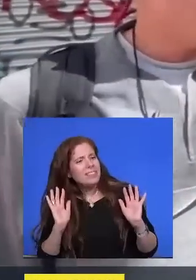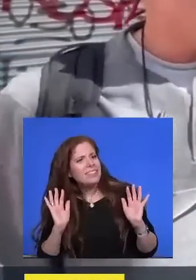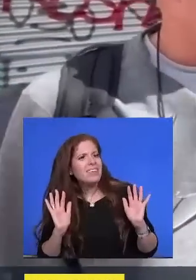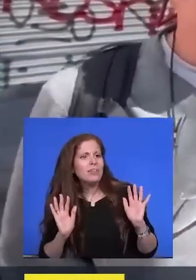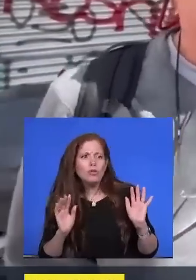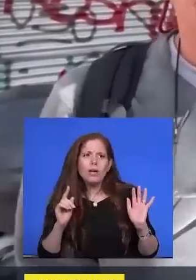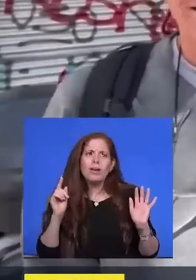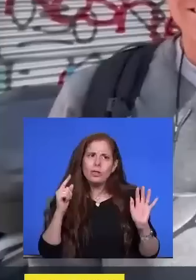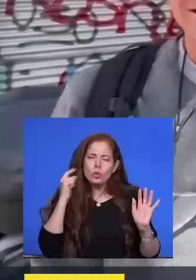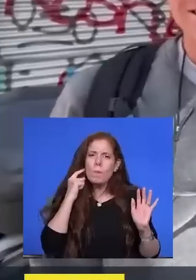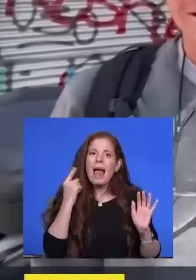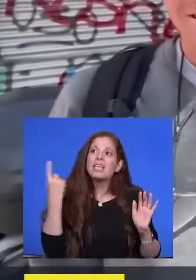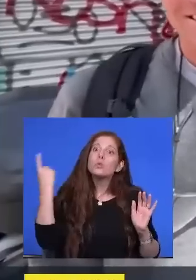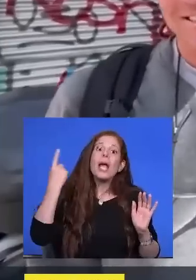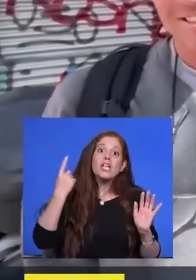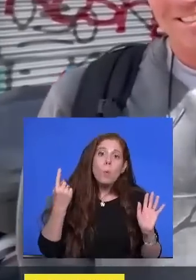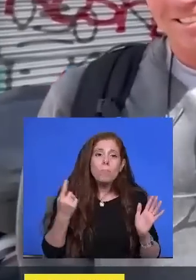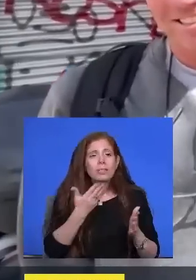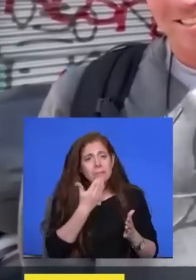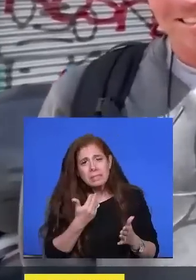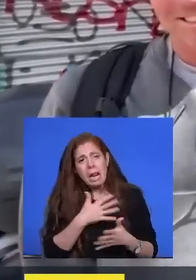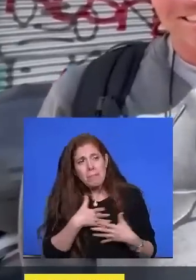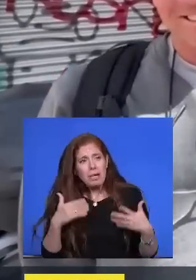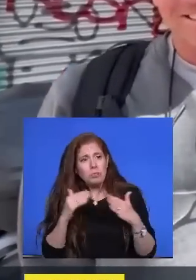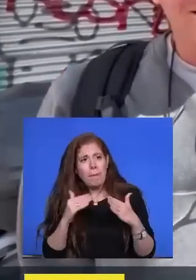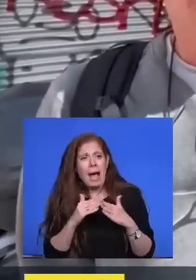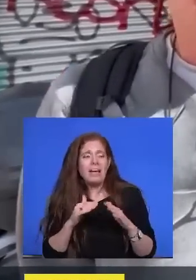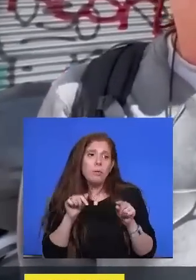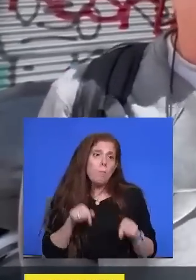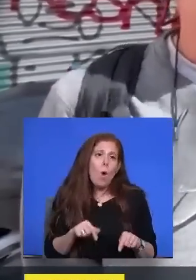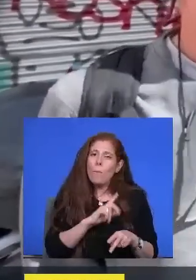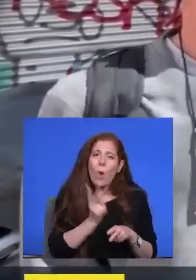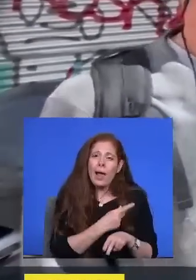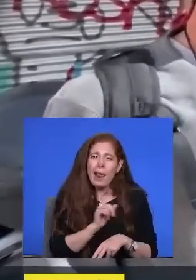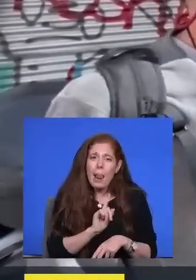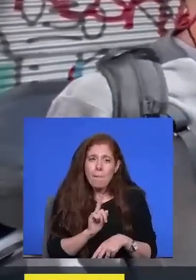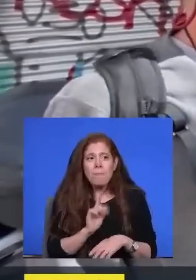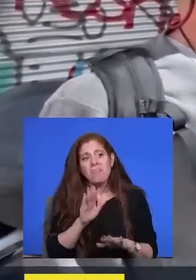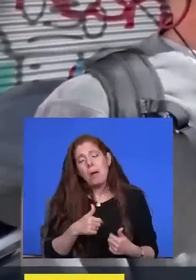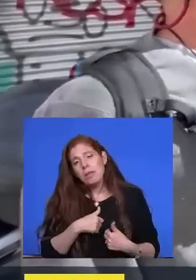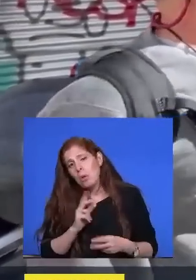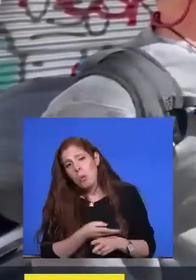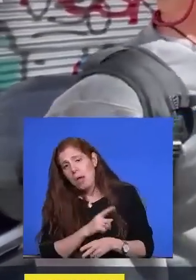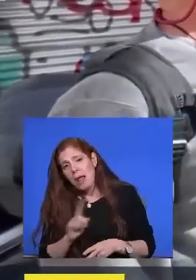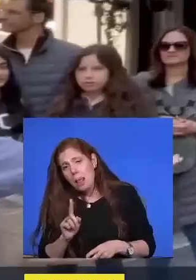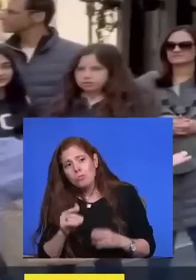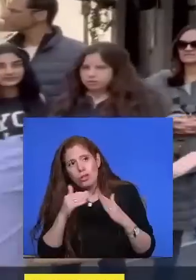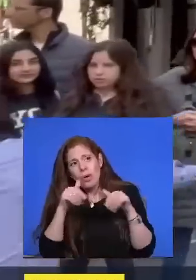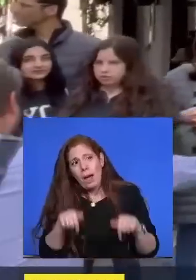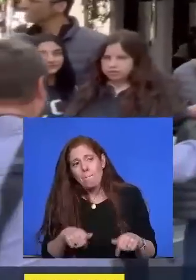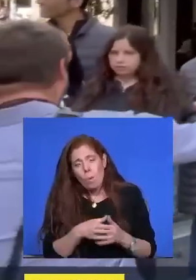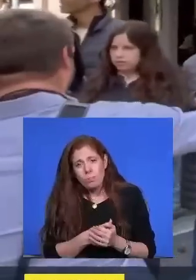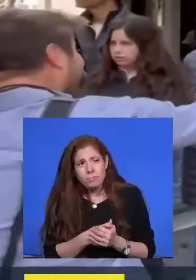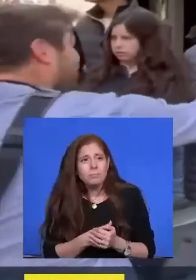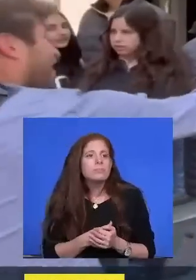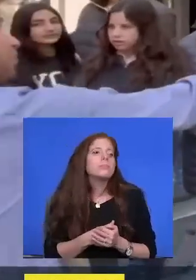כלומר? שאתה שומע על איזשהו איום, אז בישראל אתה מרגיש בבית שם, אתה מרגיש את זה. פה הם לא רגילים לזה. וגם אנחנו לא רגילים לזה שאנחנו גרים פה. זה